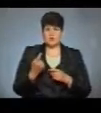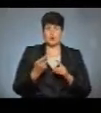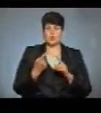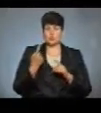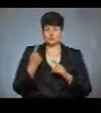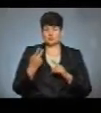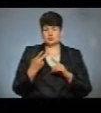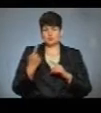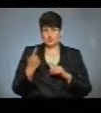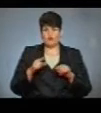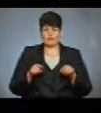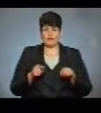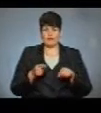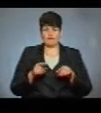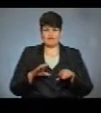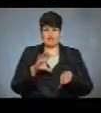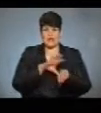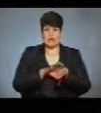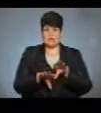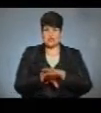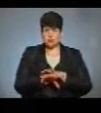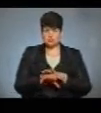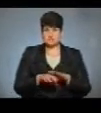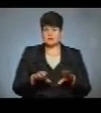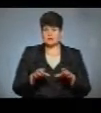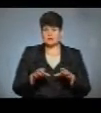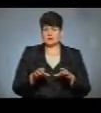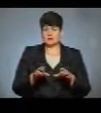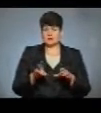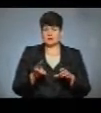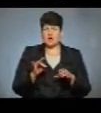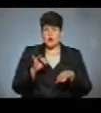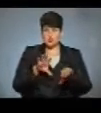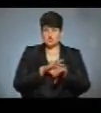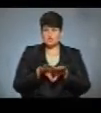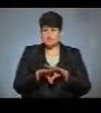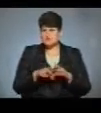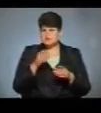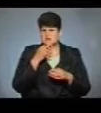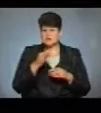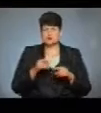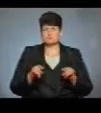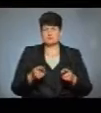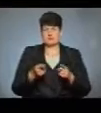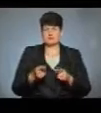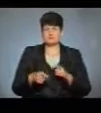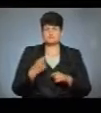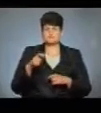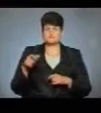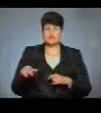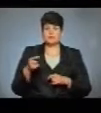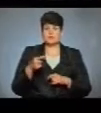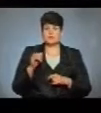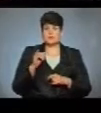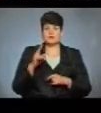дівали наручники. Чесно, не знаю. Ніхто нічого не знає. Кажуть, що затримали якихось злочинців. Тернополянка Ірина